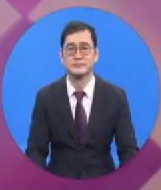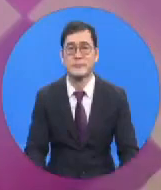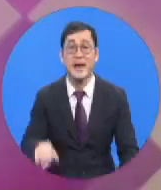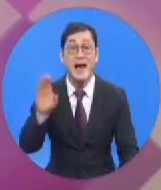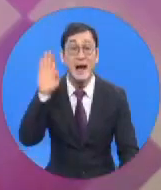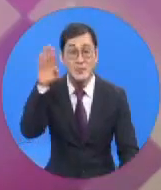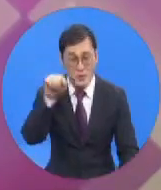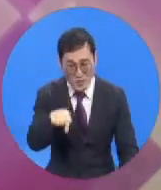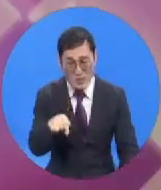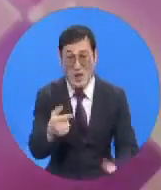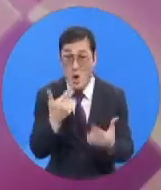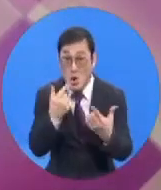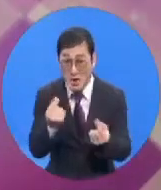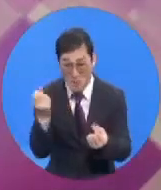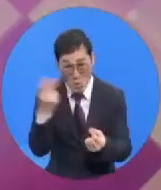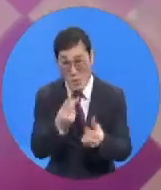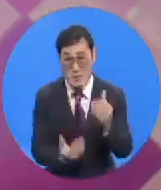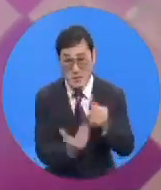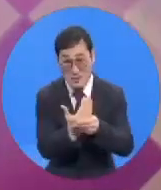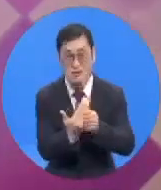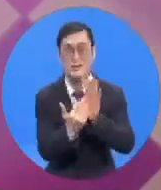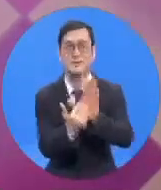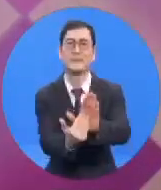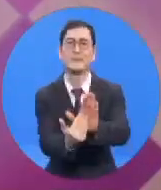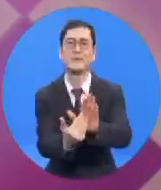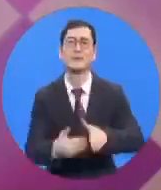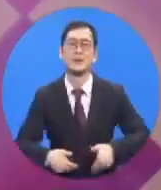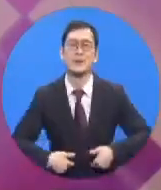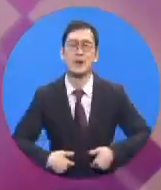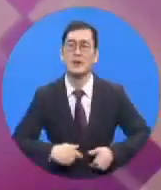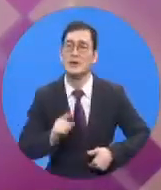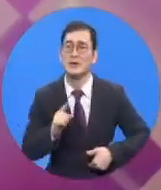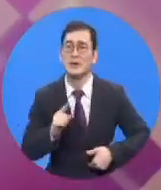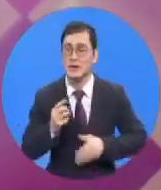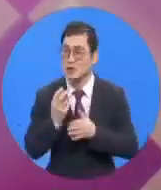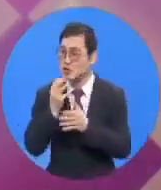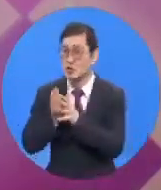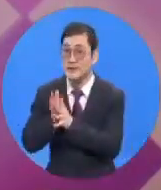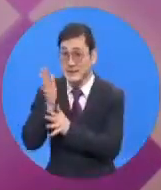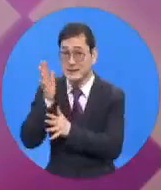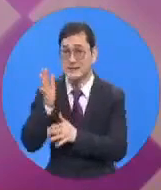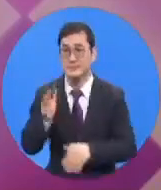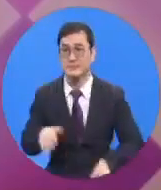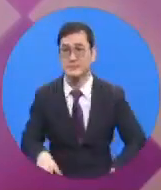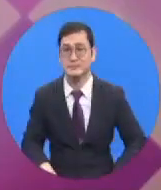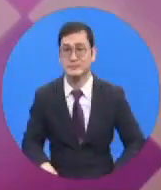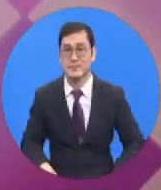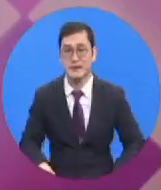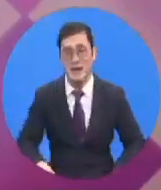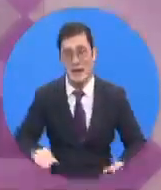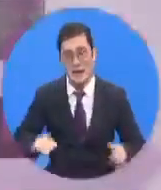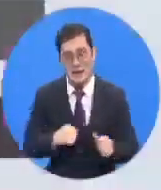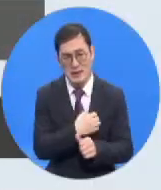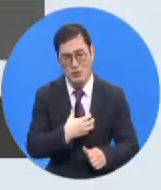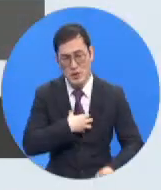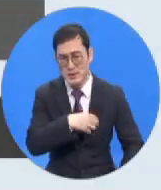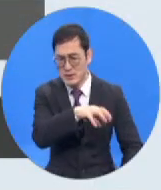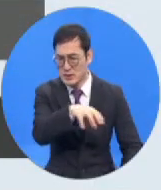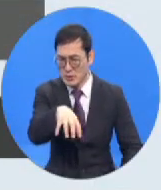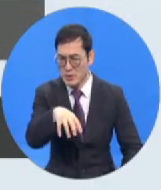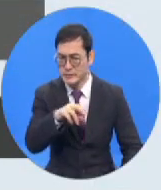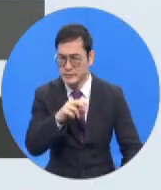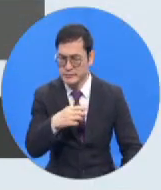어떻게 막아야 할지가 사실 중요할 것 같습니다. 서울시는 학대 고위험 아동에 대한 전수조사에 나서기로 했습니다.